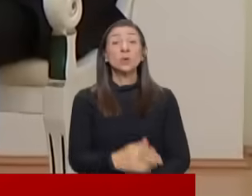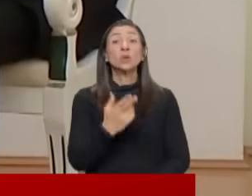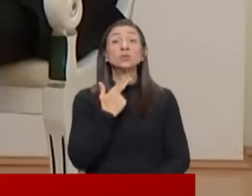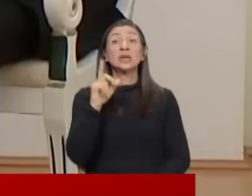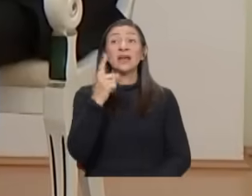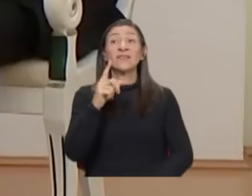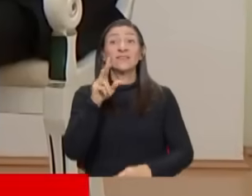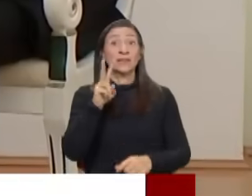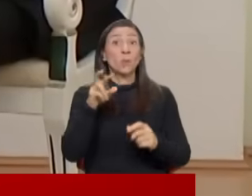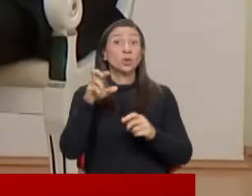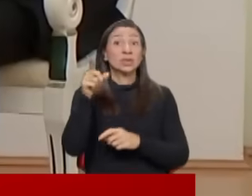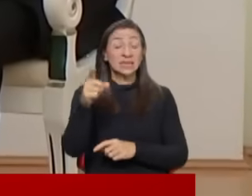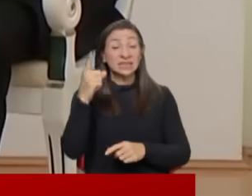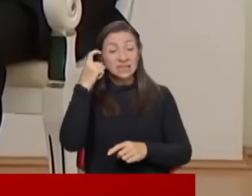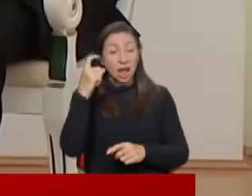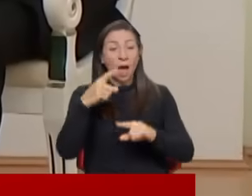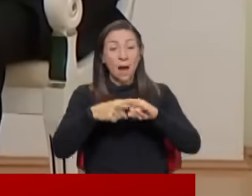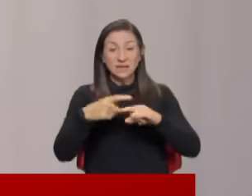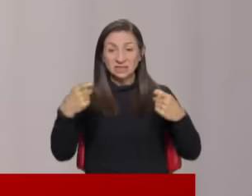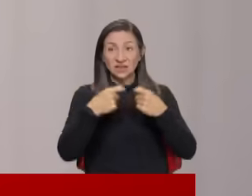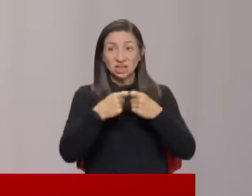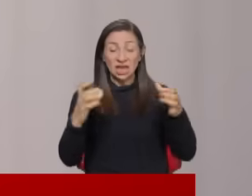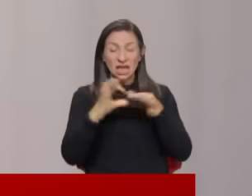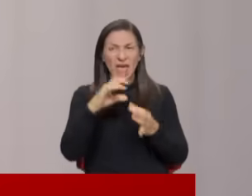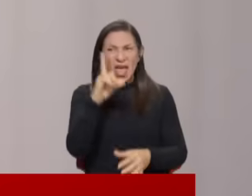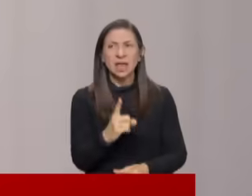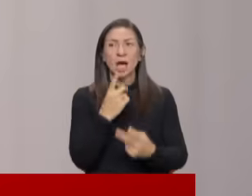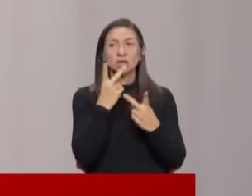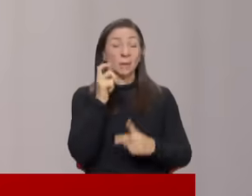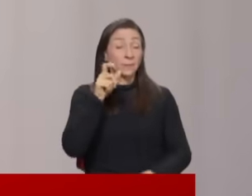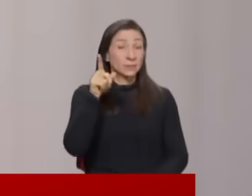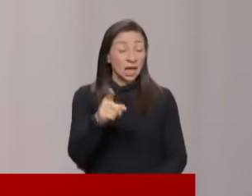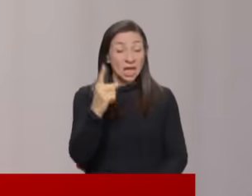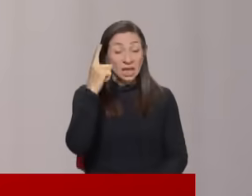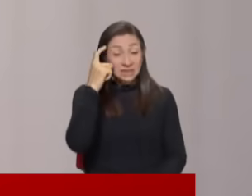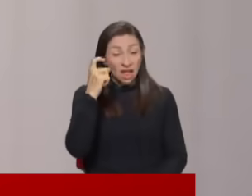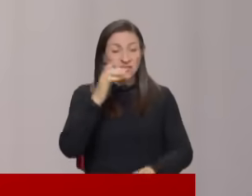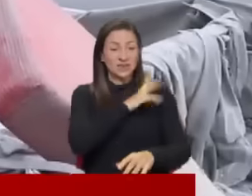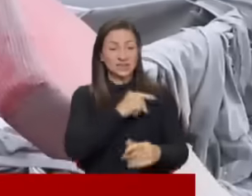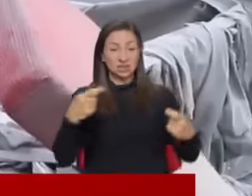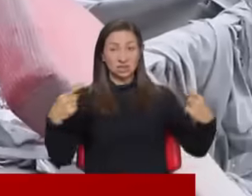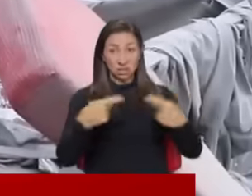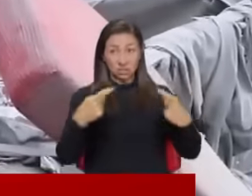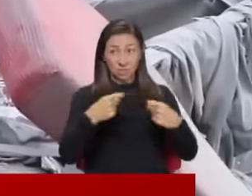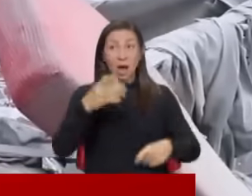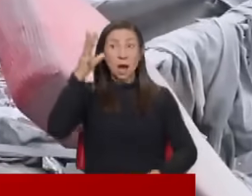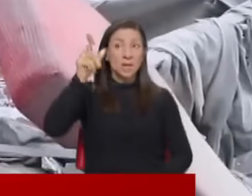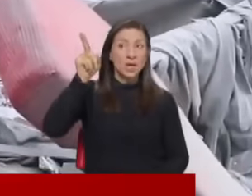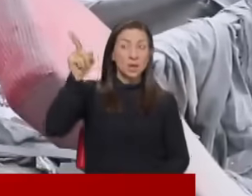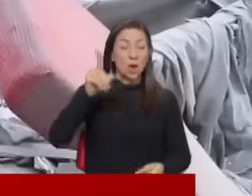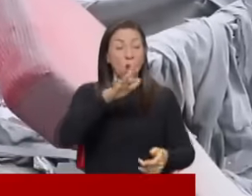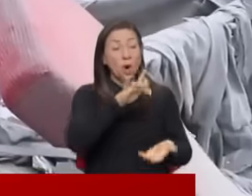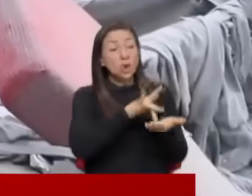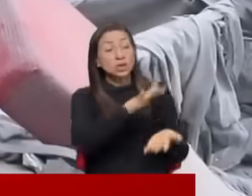Rusya lideri Vladimir Putin de İsrail ve Hamas savaşı ile ilgili ilk kez konuştu. İsrail-Filistin çatışmasının Amerika'nın Orta